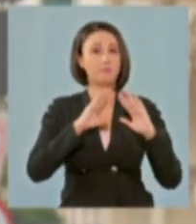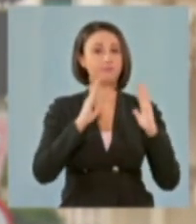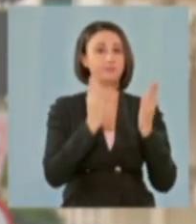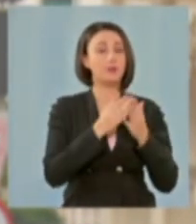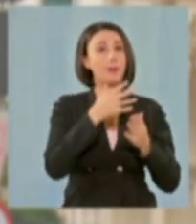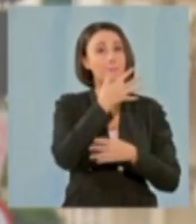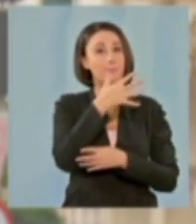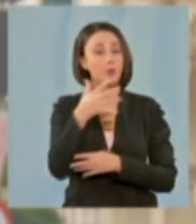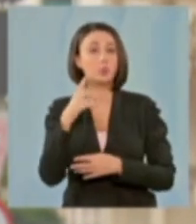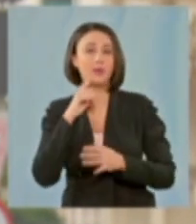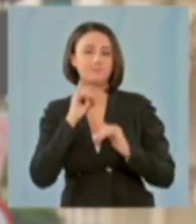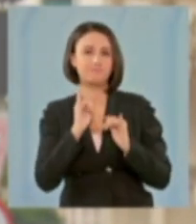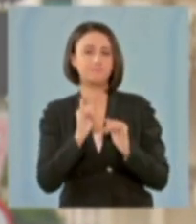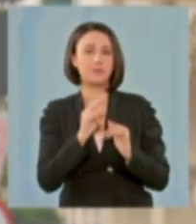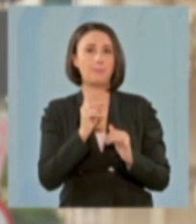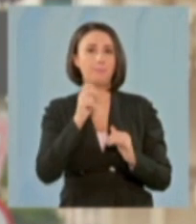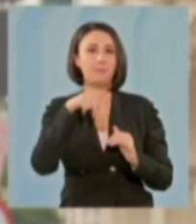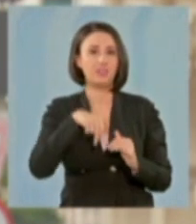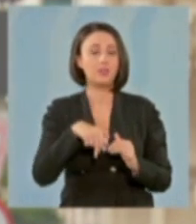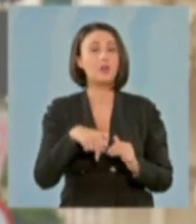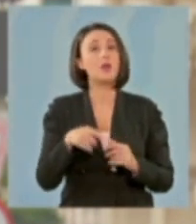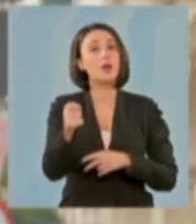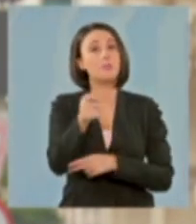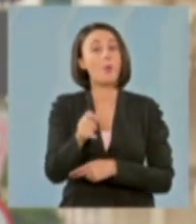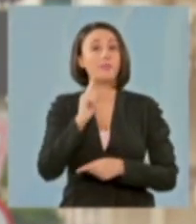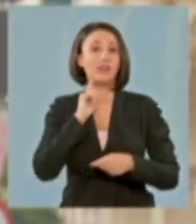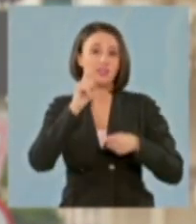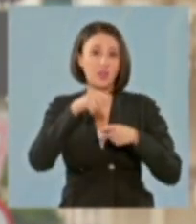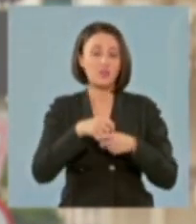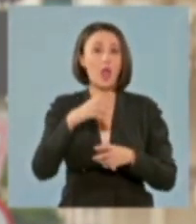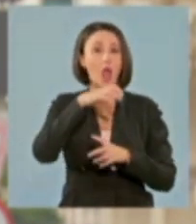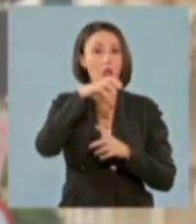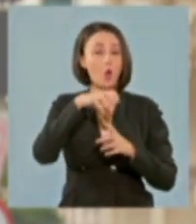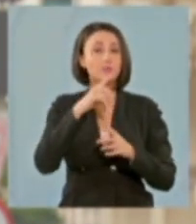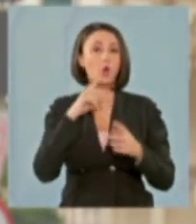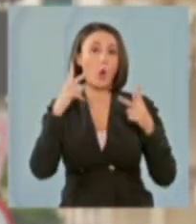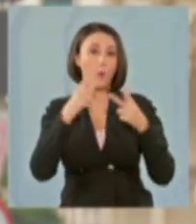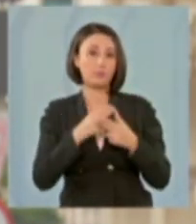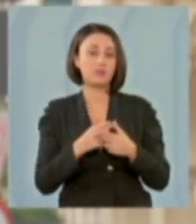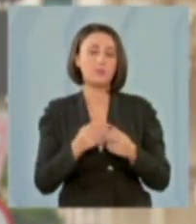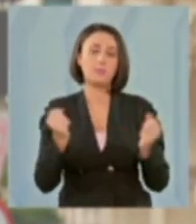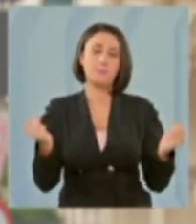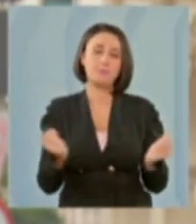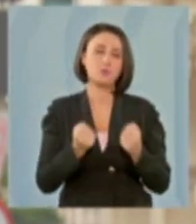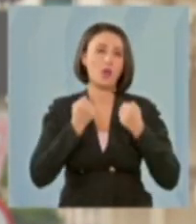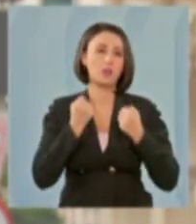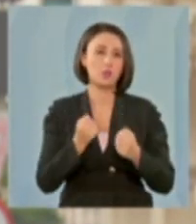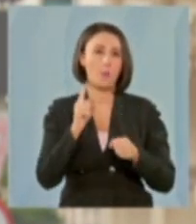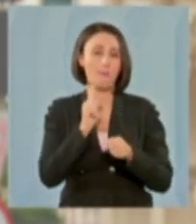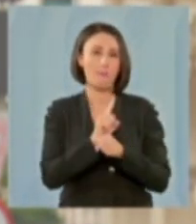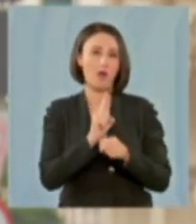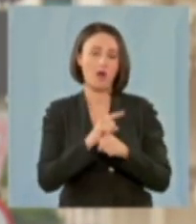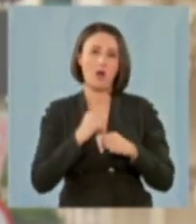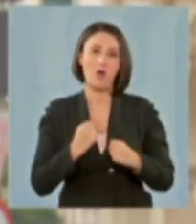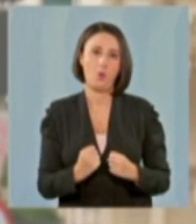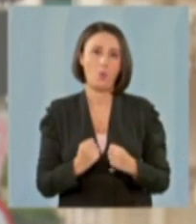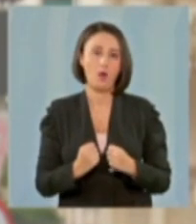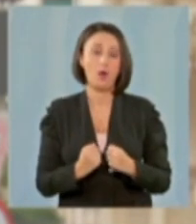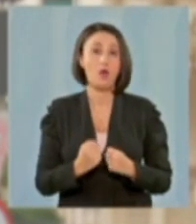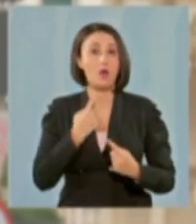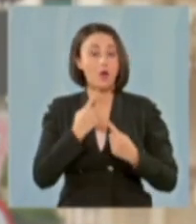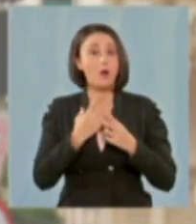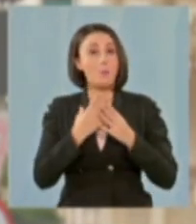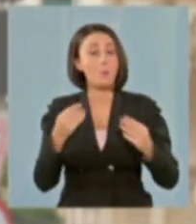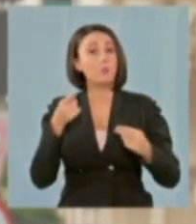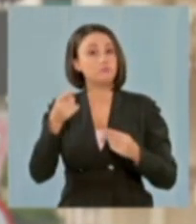de pădure, predominant de pin. Pompierii intervin și cu elicoptere de stingere, însă misiunea este tot mai grea. Dar discutăm mai multe